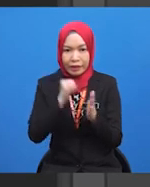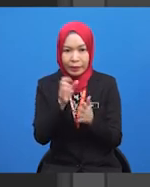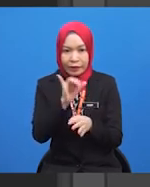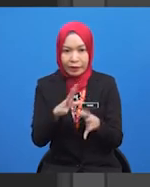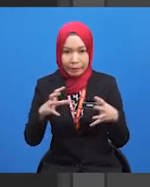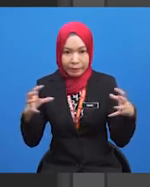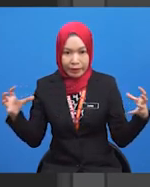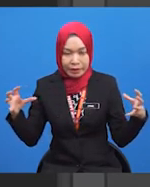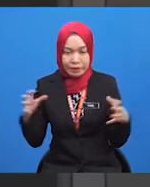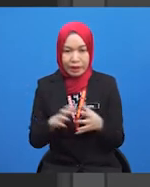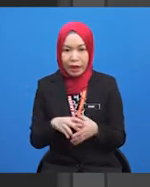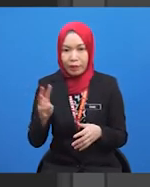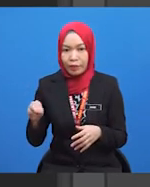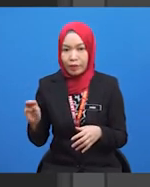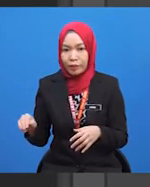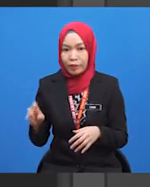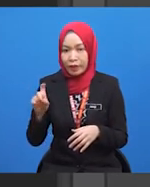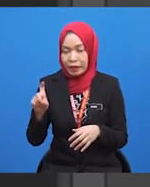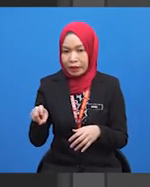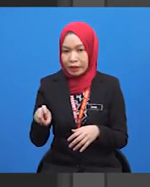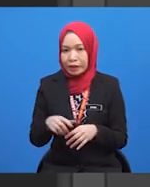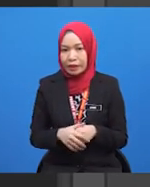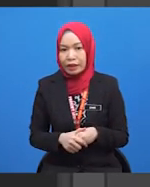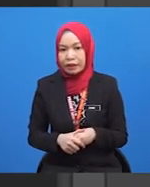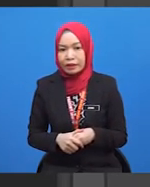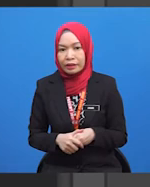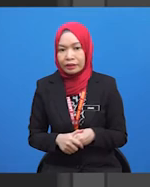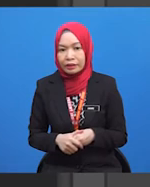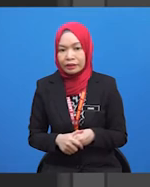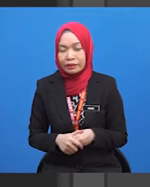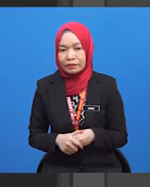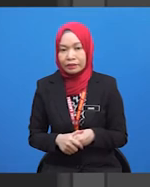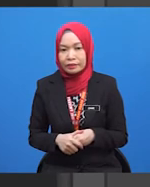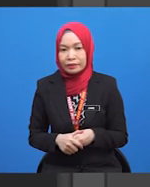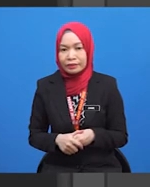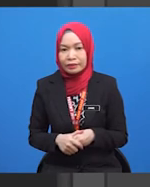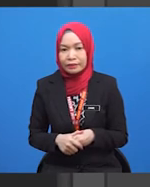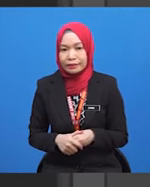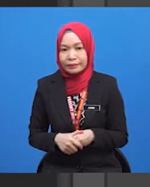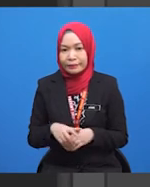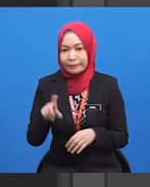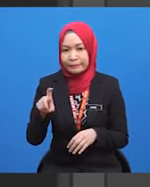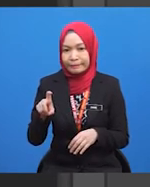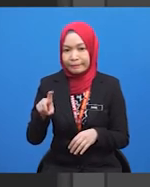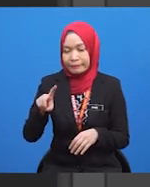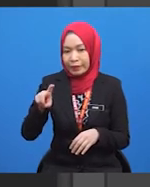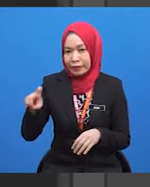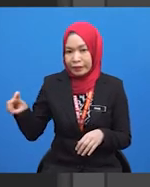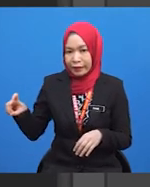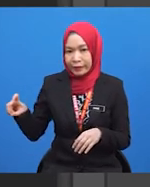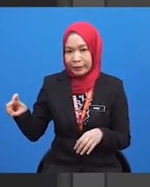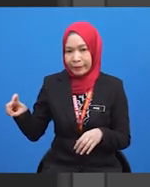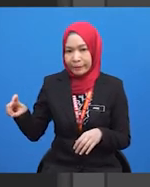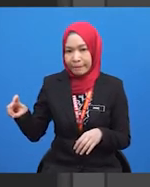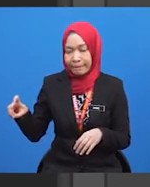Pastikan murid-murid menekan butang shift pada papan kekunci